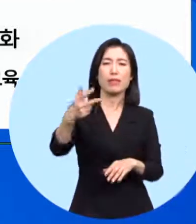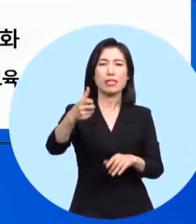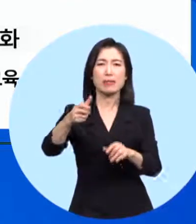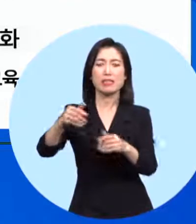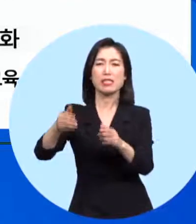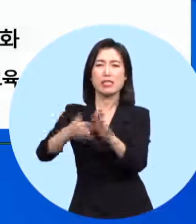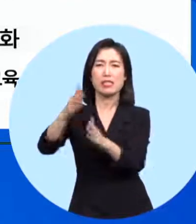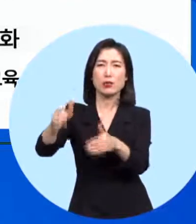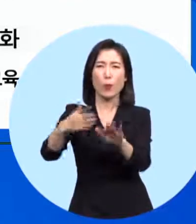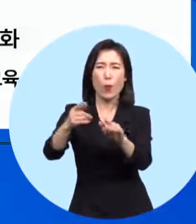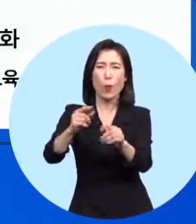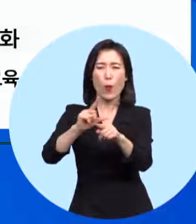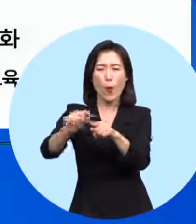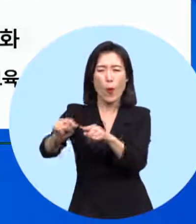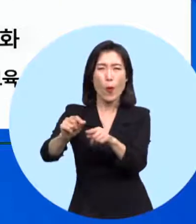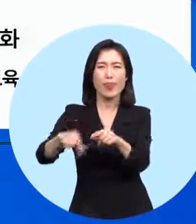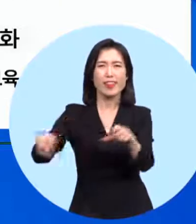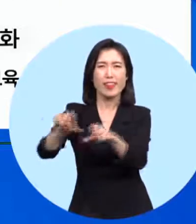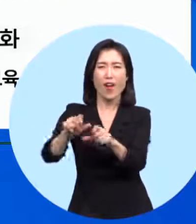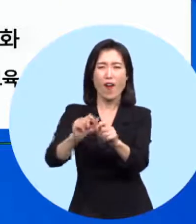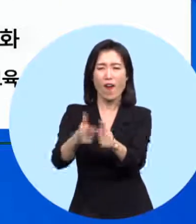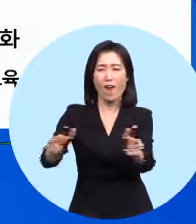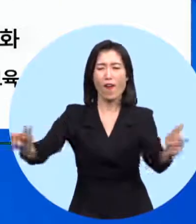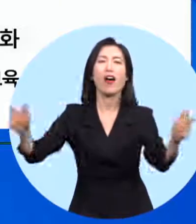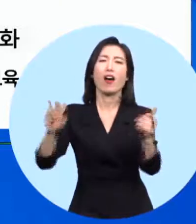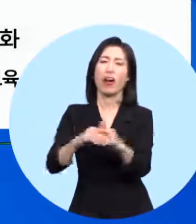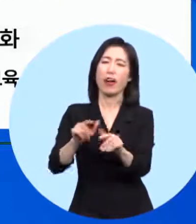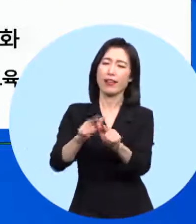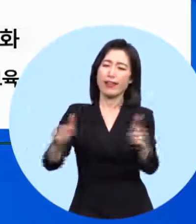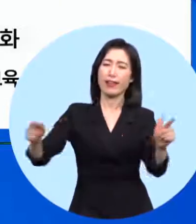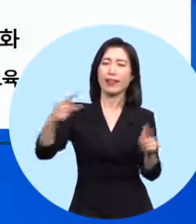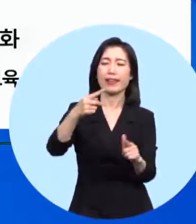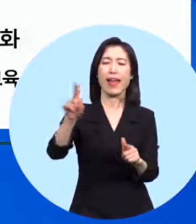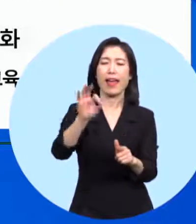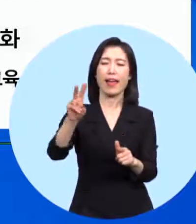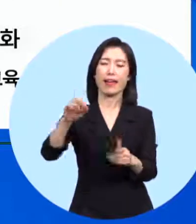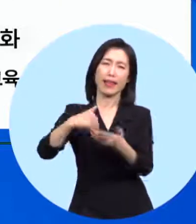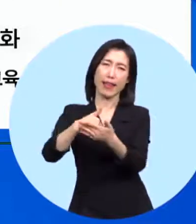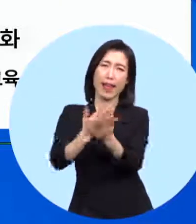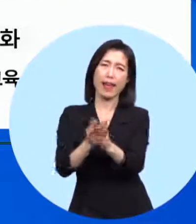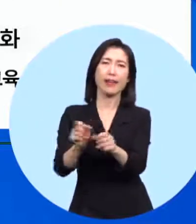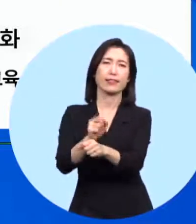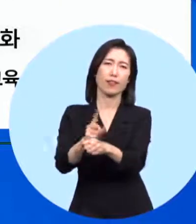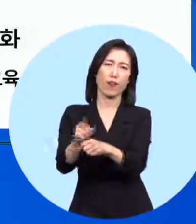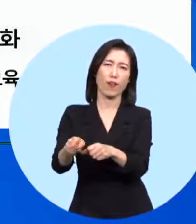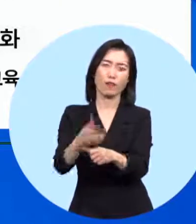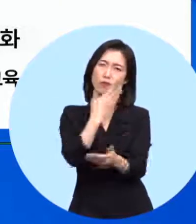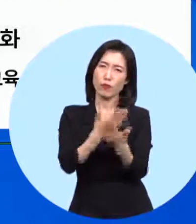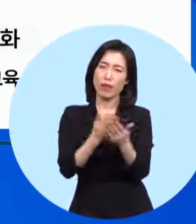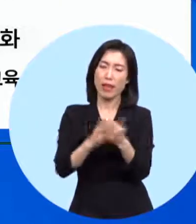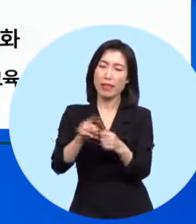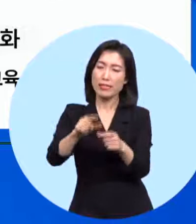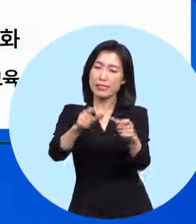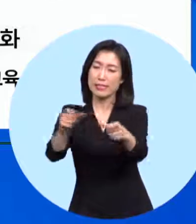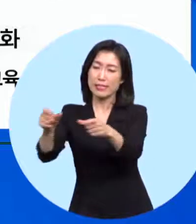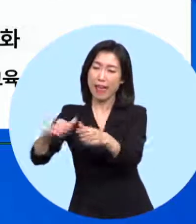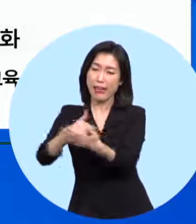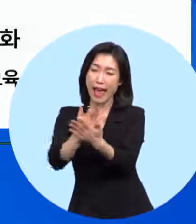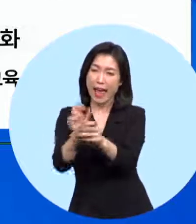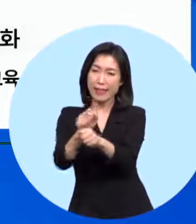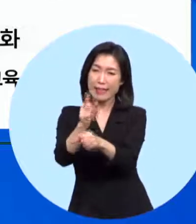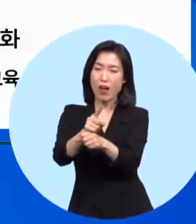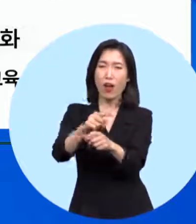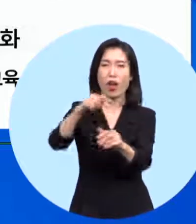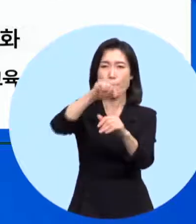게 저는 다양화라는 면에서는 더욱더 맞는 거고 이것들이 그 현장에 있는 다양성과 자학 접목이 될 때 저는